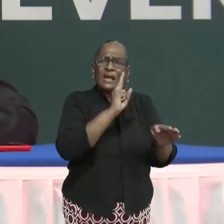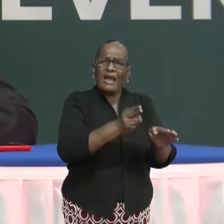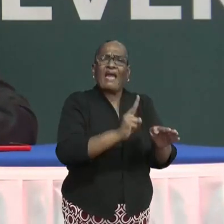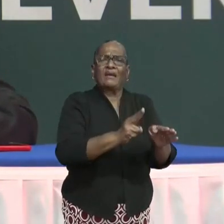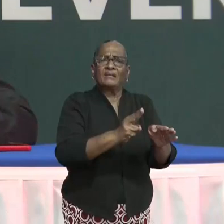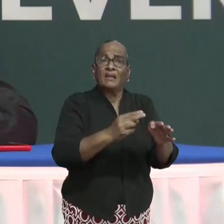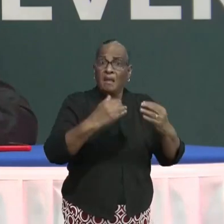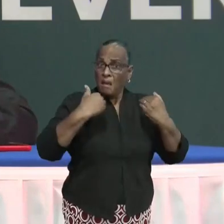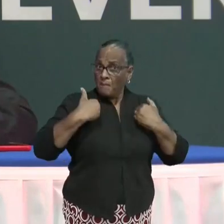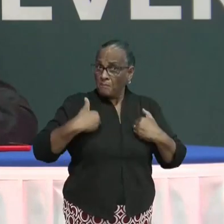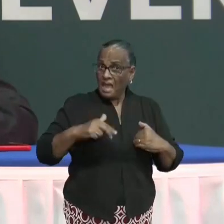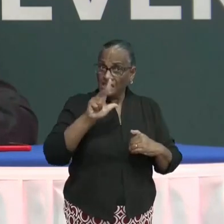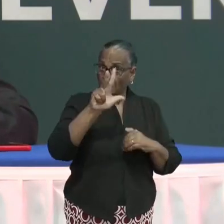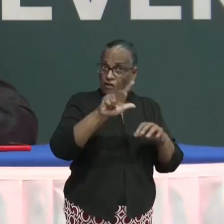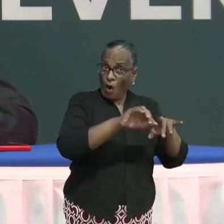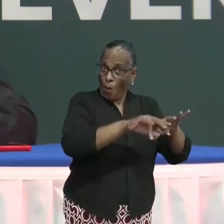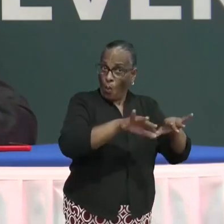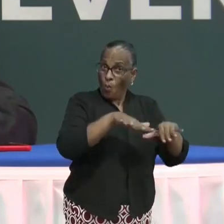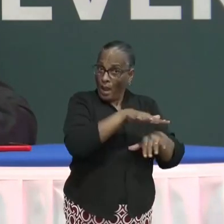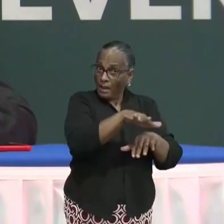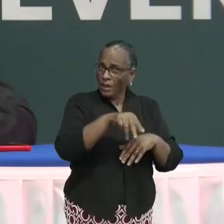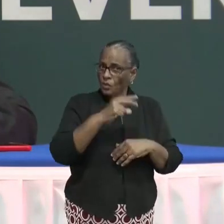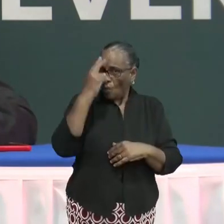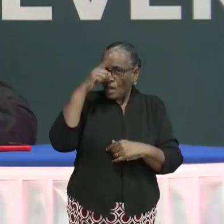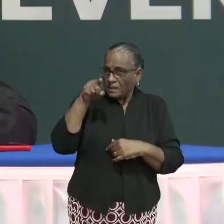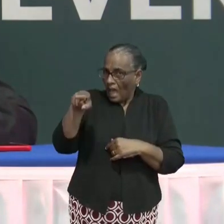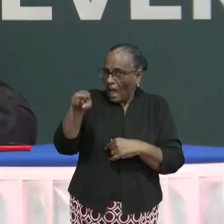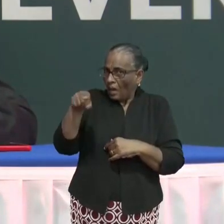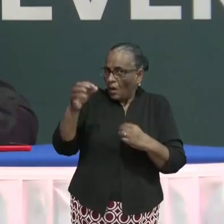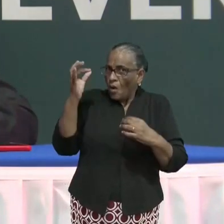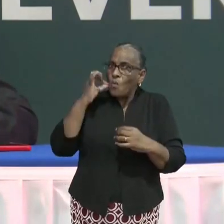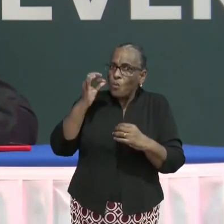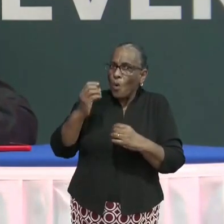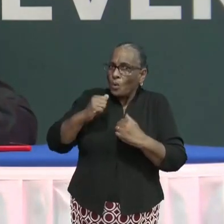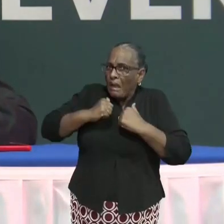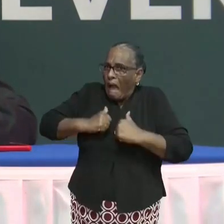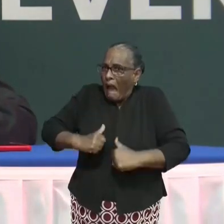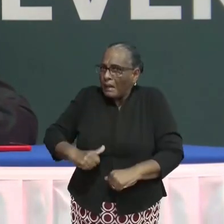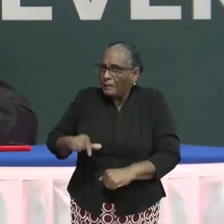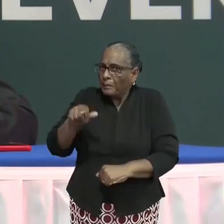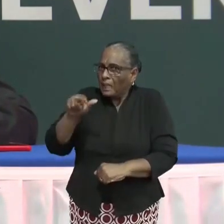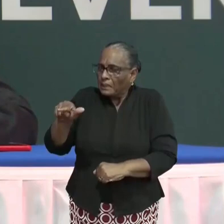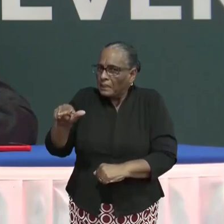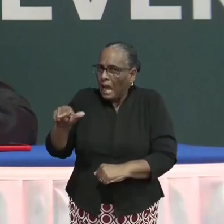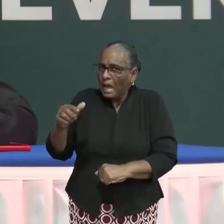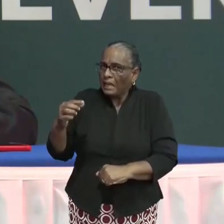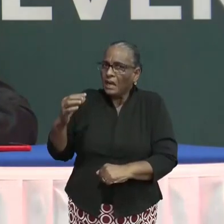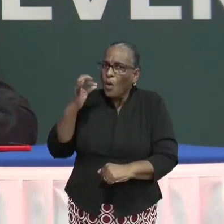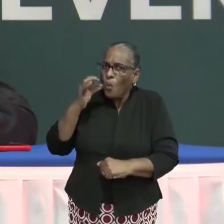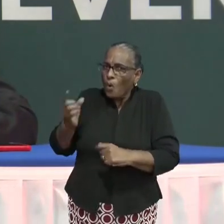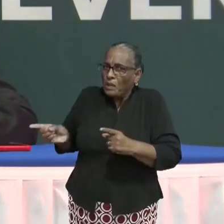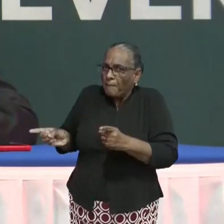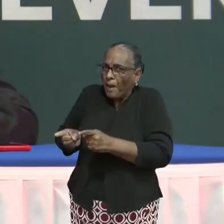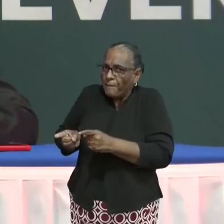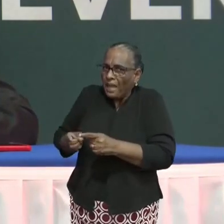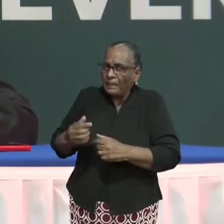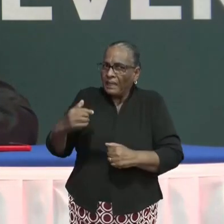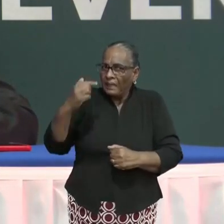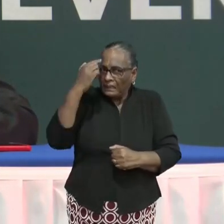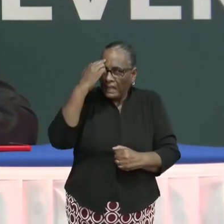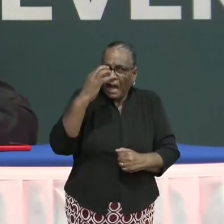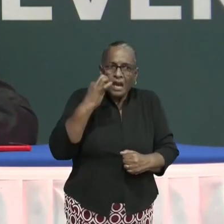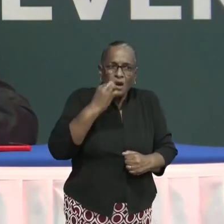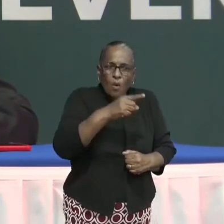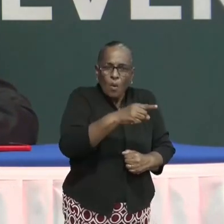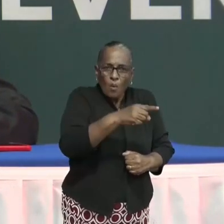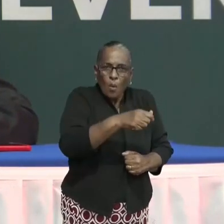den birti. De sma sap ook toe, suma na de sma sa ap wan beperking. Den senioren